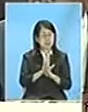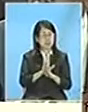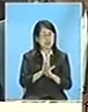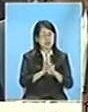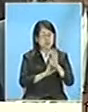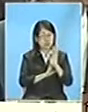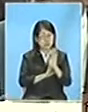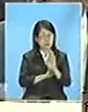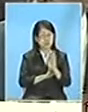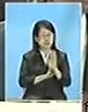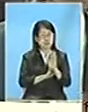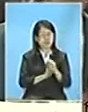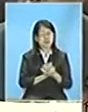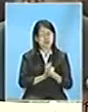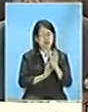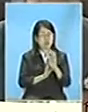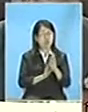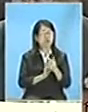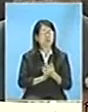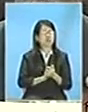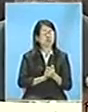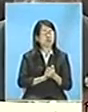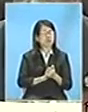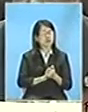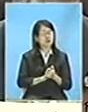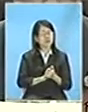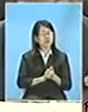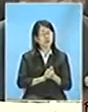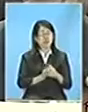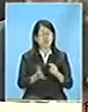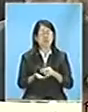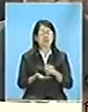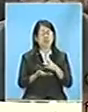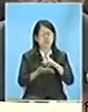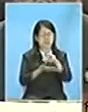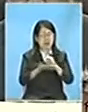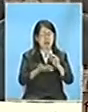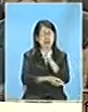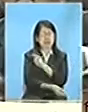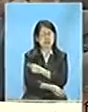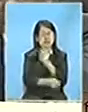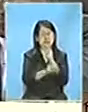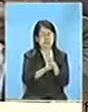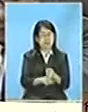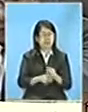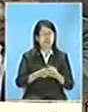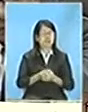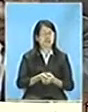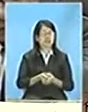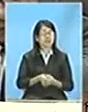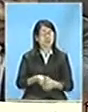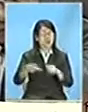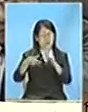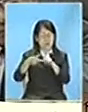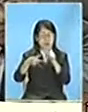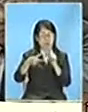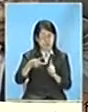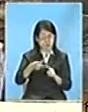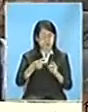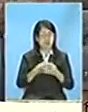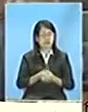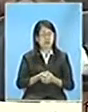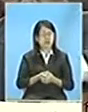จัดการศึกษางานบริหารงานบุคคลทางด้านนะอุดมศึกษานะครับฉะนั้นตรงนี้เองก็เป็นภารกิจ